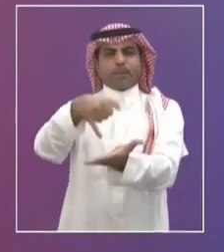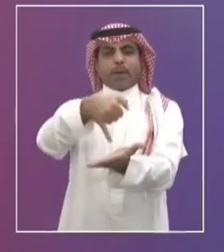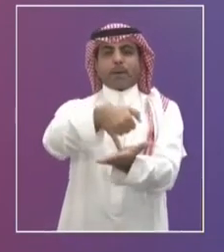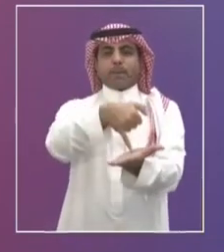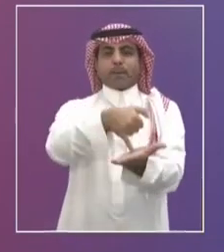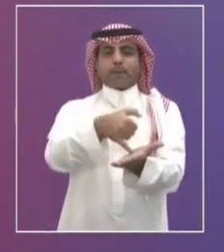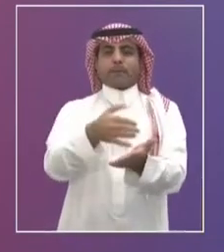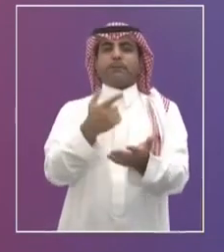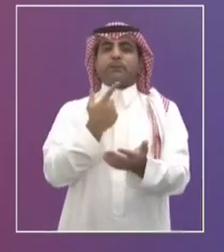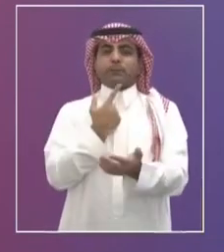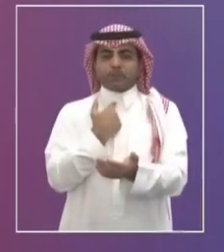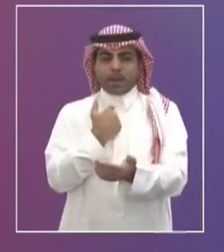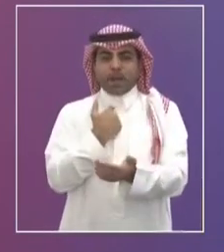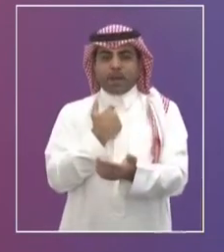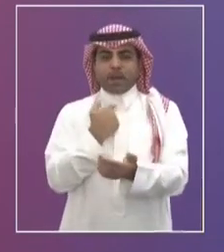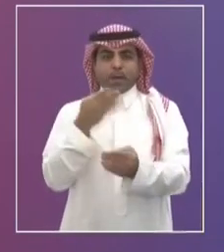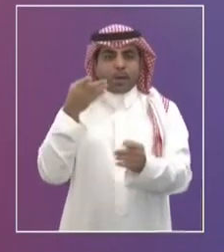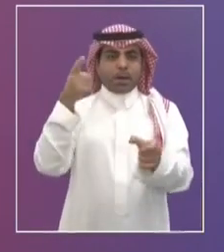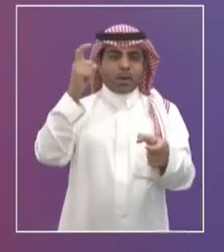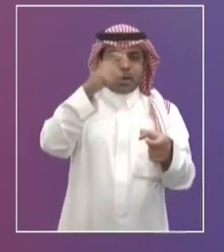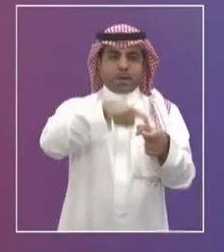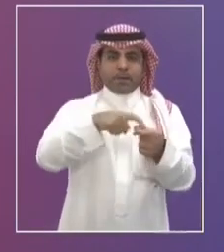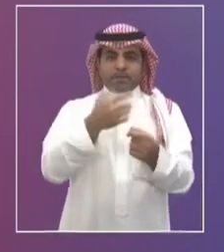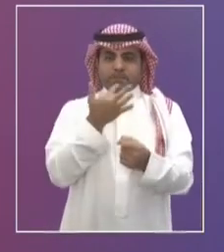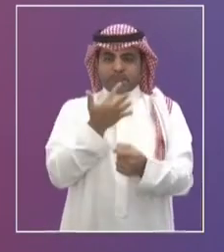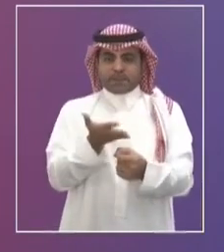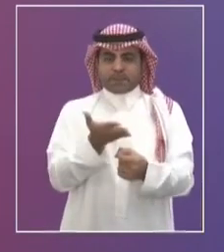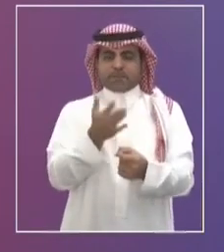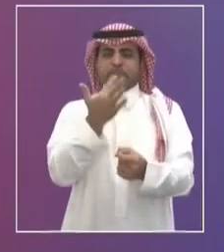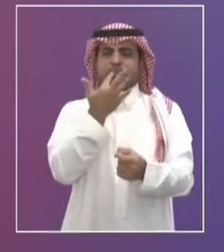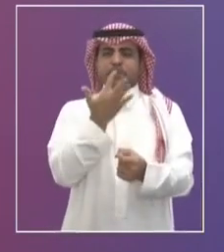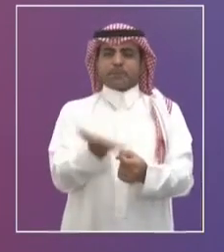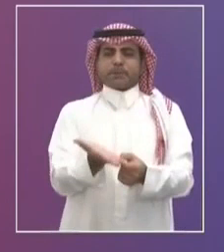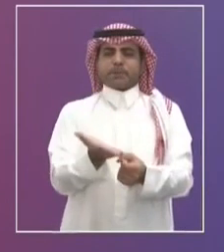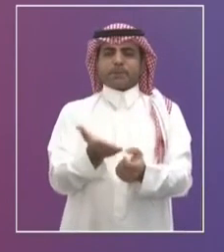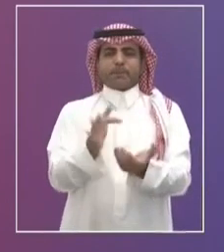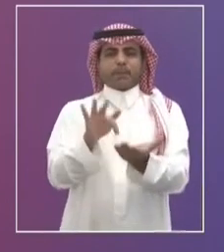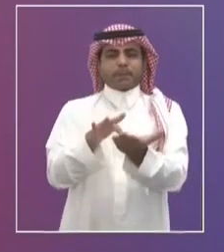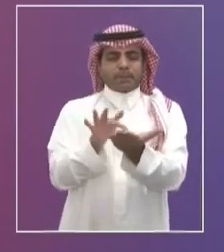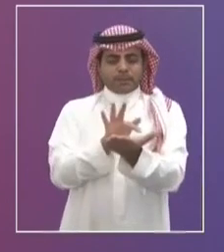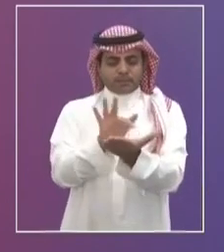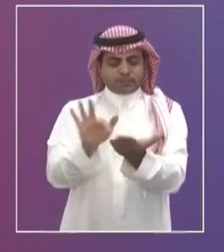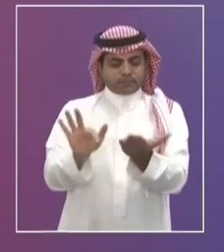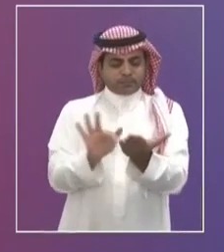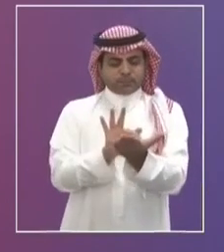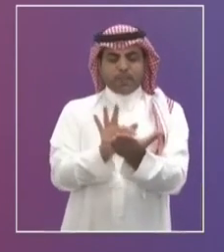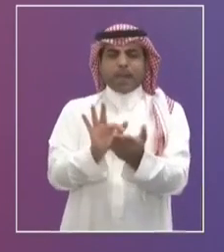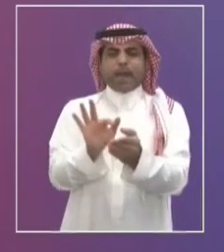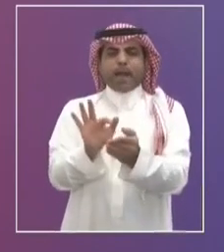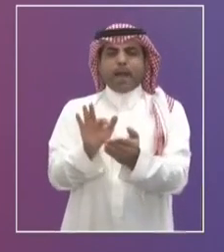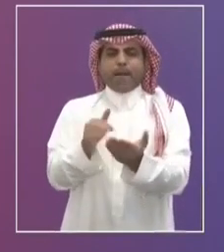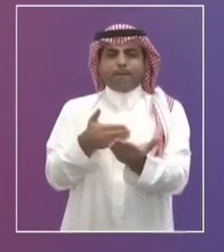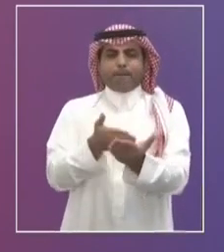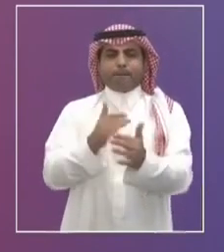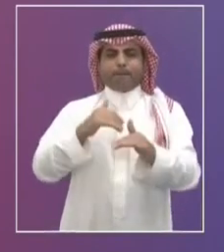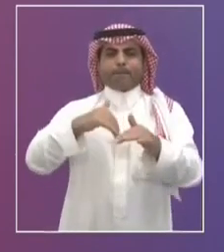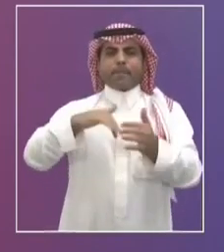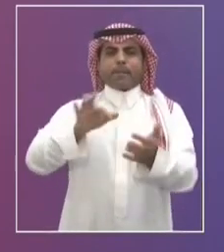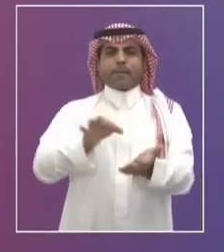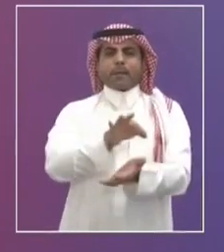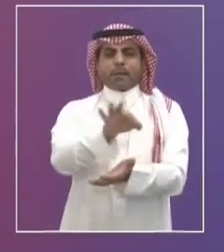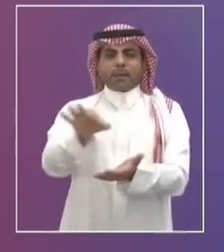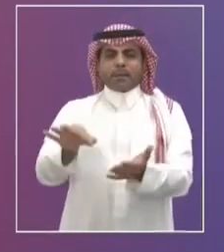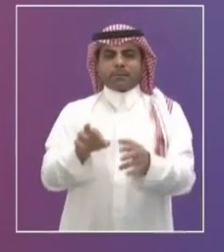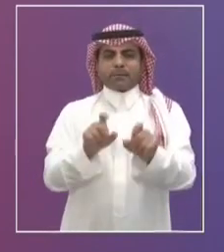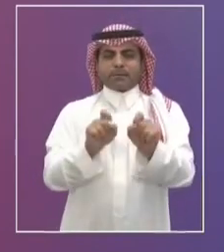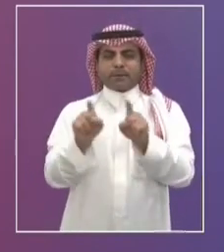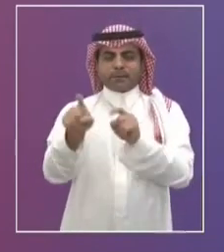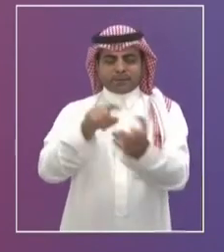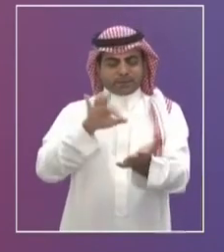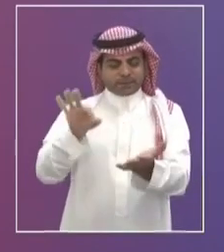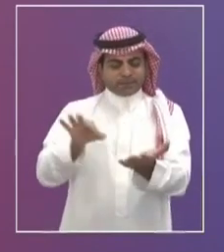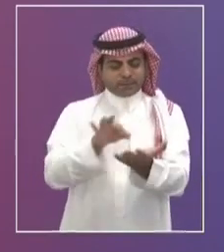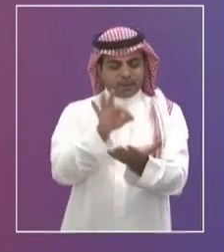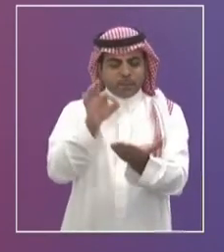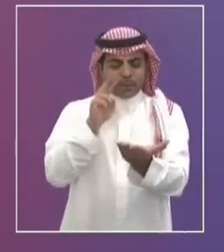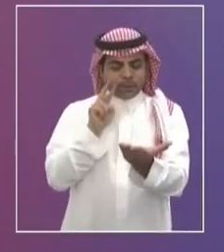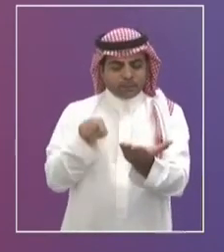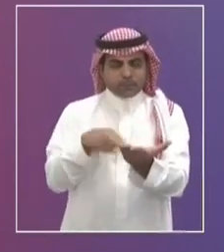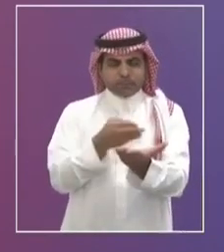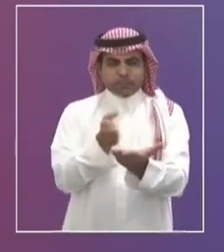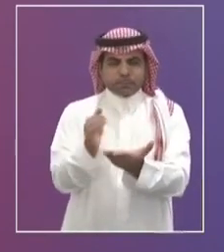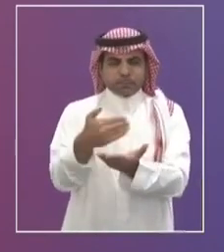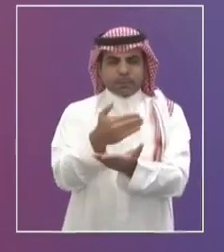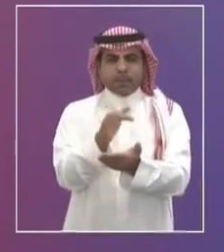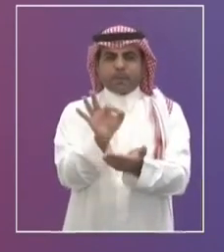ولسهولة الوصول إليها بالإمكان بالدخول على أي محرك من محركات البحث في الإنترنت